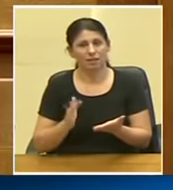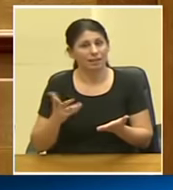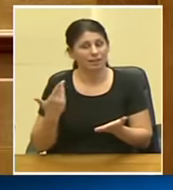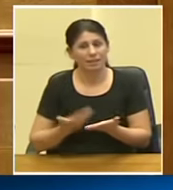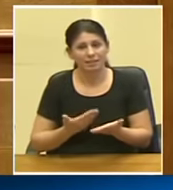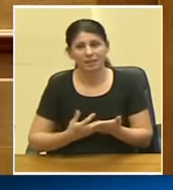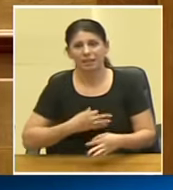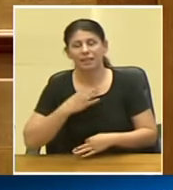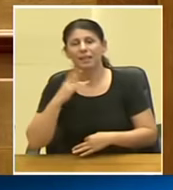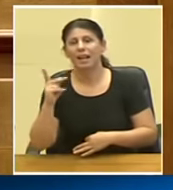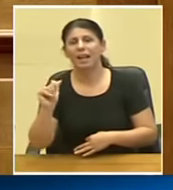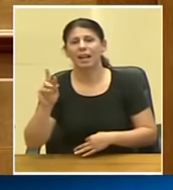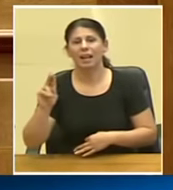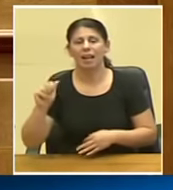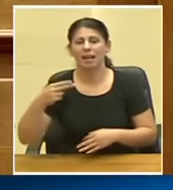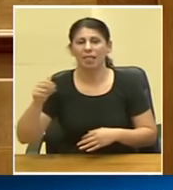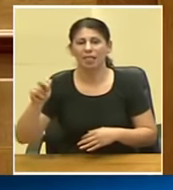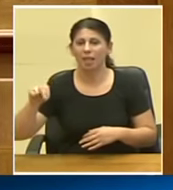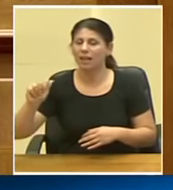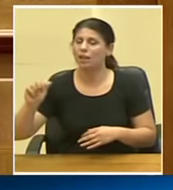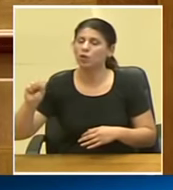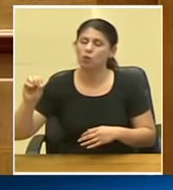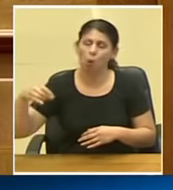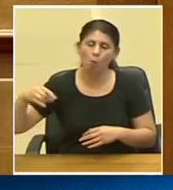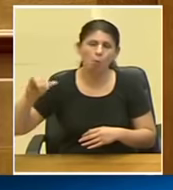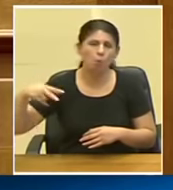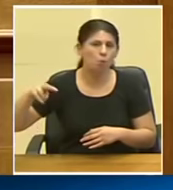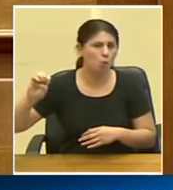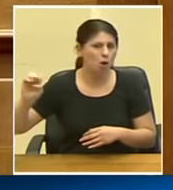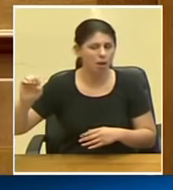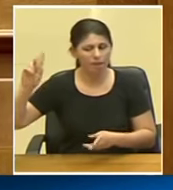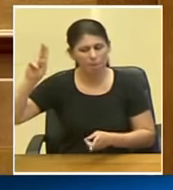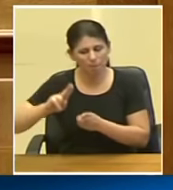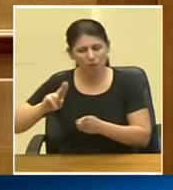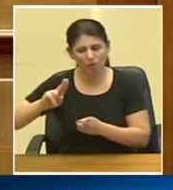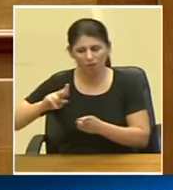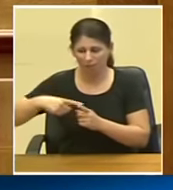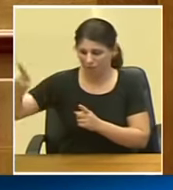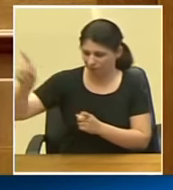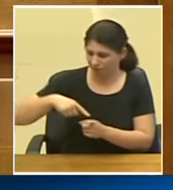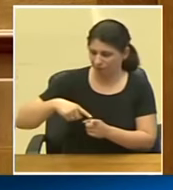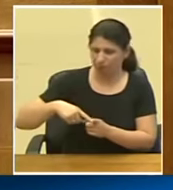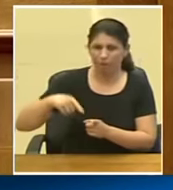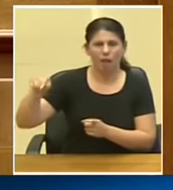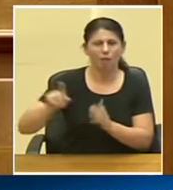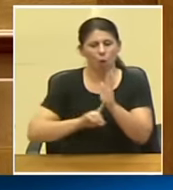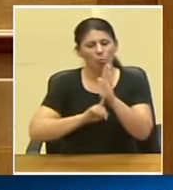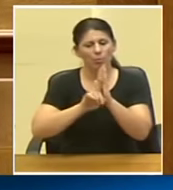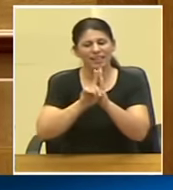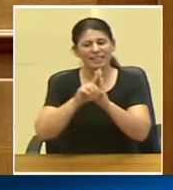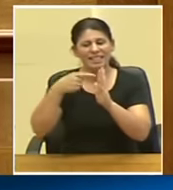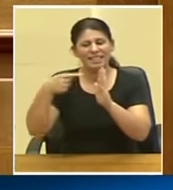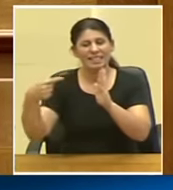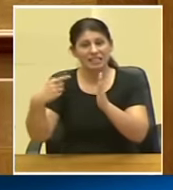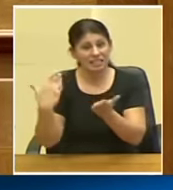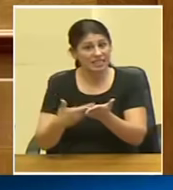στοιχεία, κύριε Καραθανασόπουλε, λένε ότι έχει μειωθεί η ανισότητα, το λεγόμενο δείκτης Gini. Τα στοιχεία